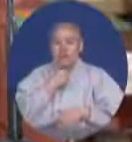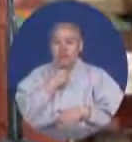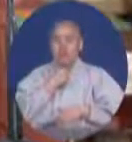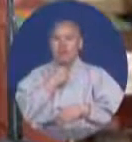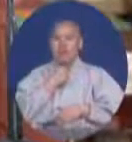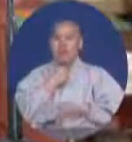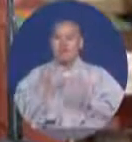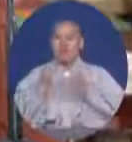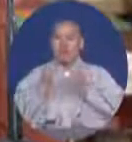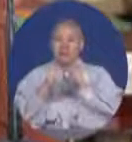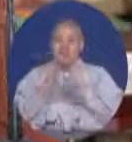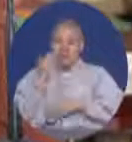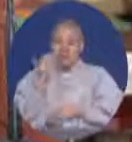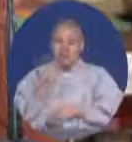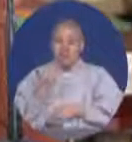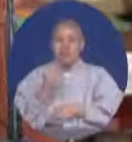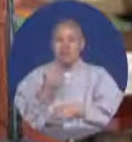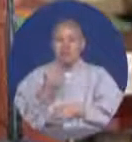끝이 나요.